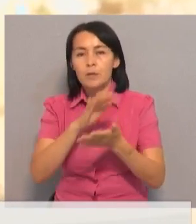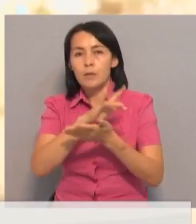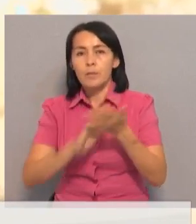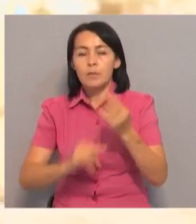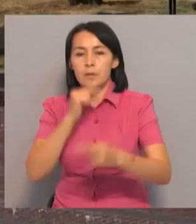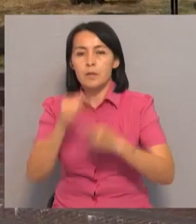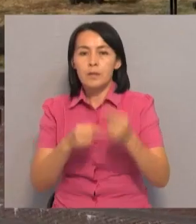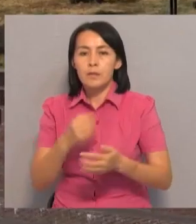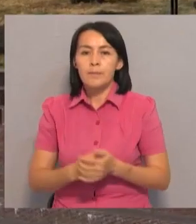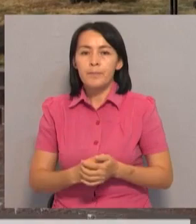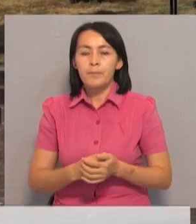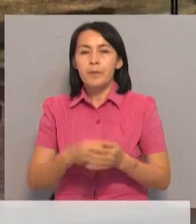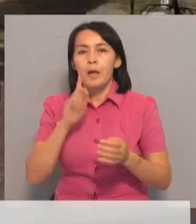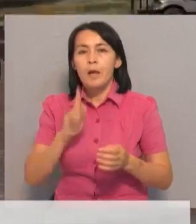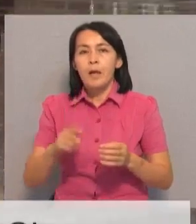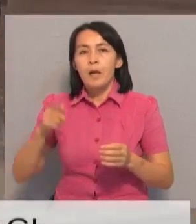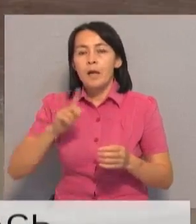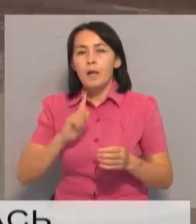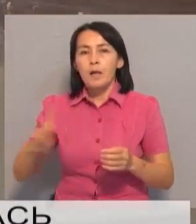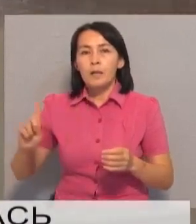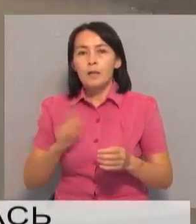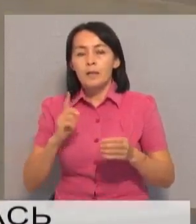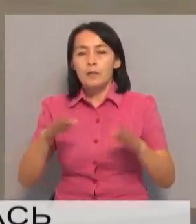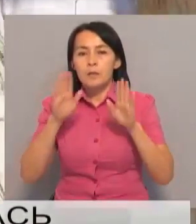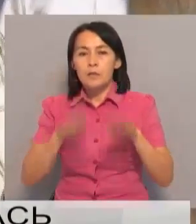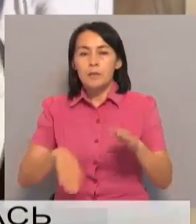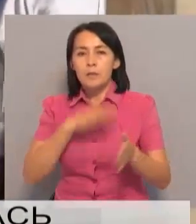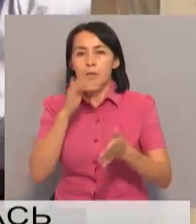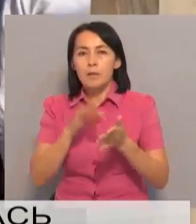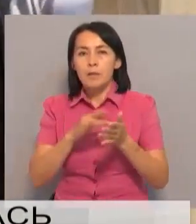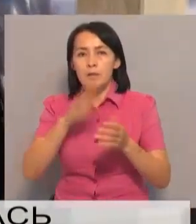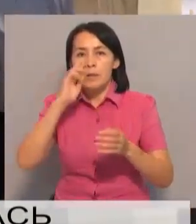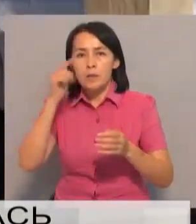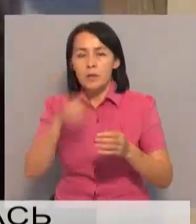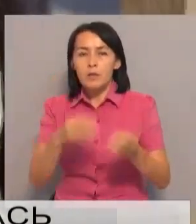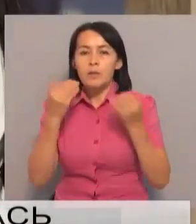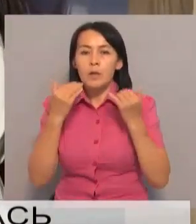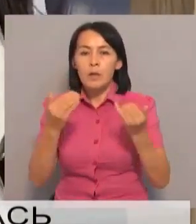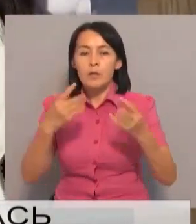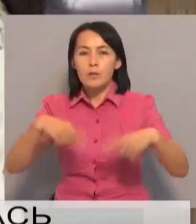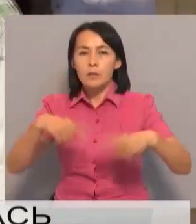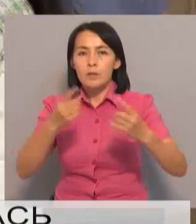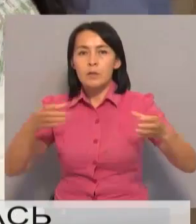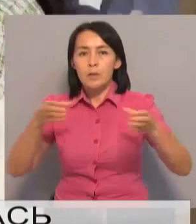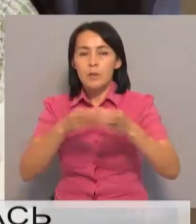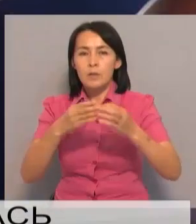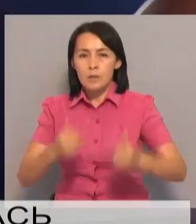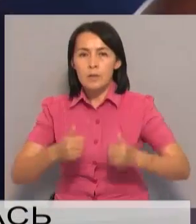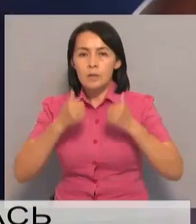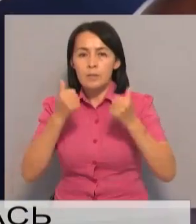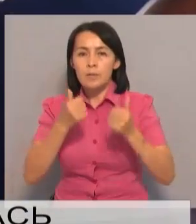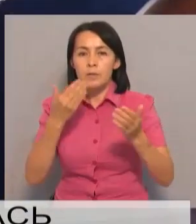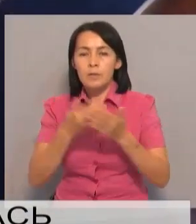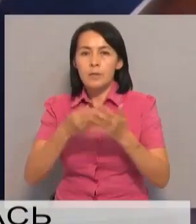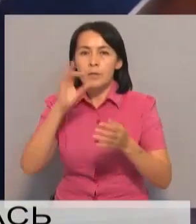и в дальнейшем. Как археологический объект, городище Шымкент представляет собой подлинник. Создатели комплекса постарались